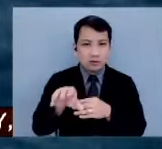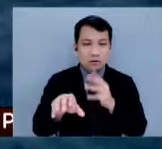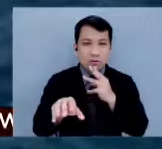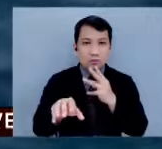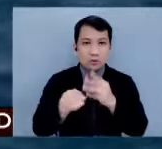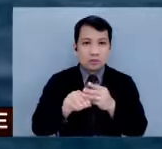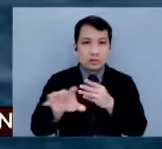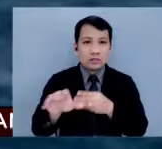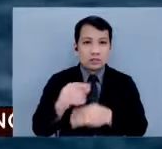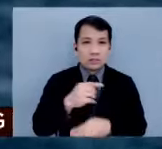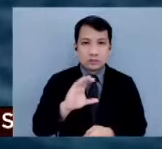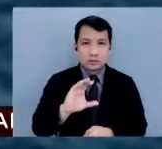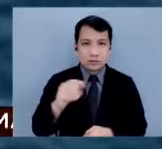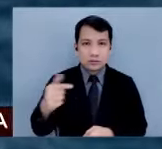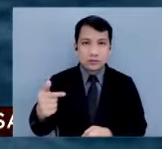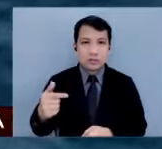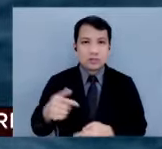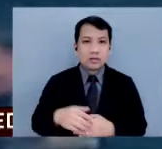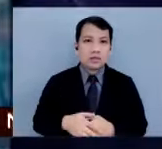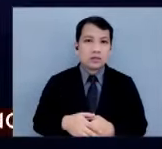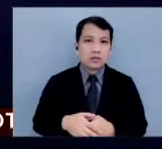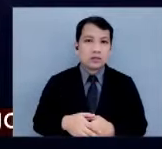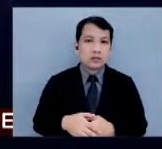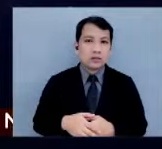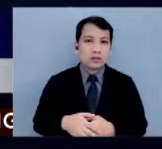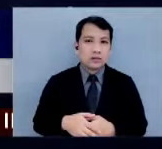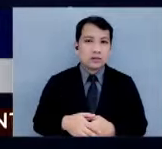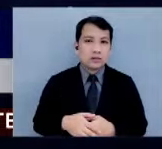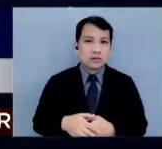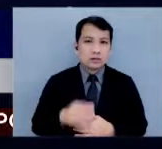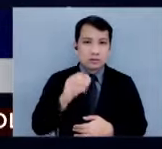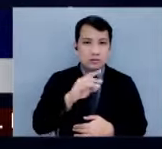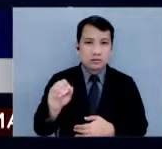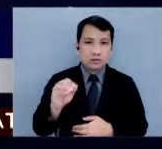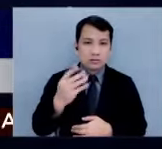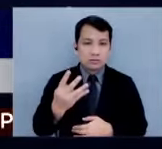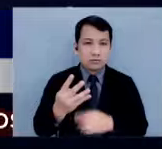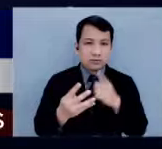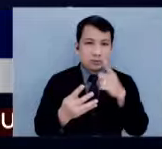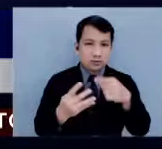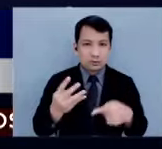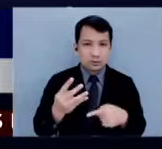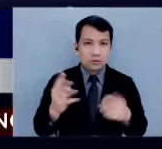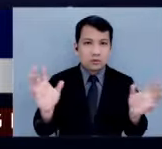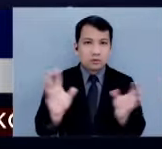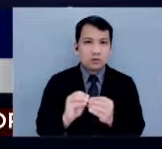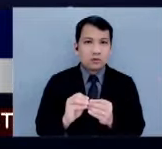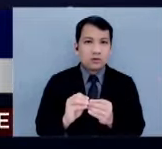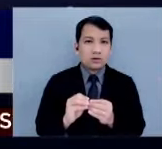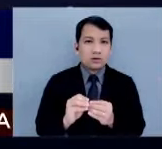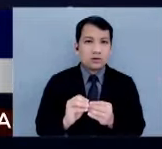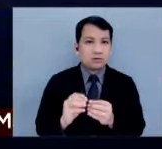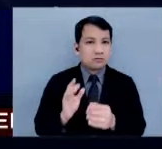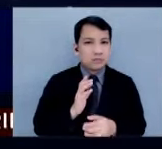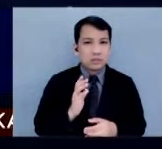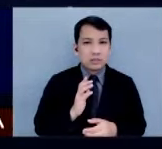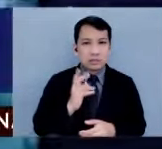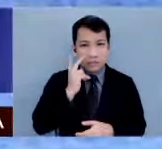Guard. UM4 is still good. We will use it on Unayza May 4. Based on our computation, the drop is good. It can enter the